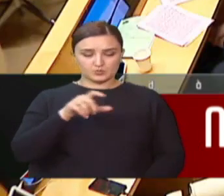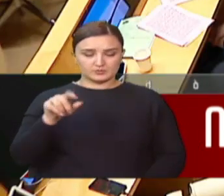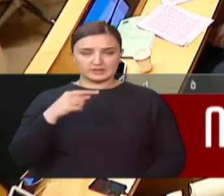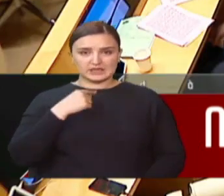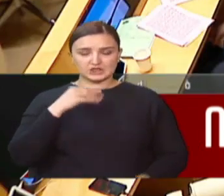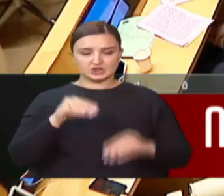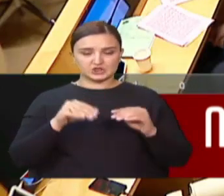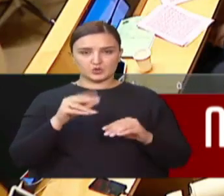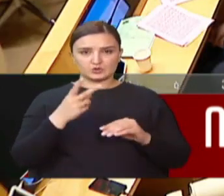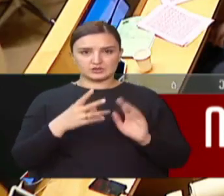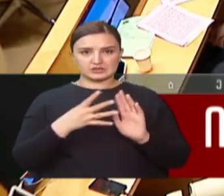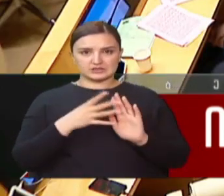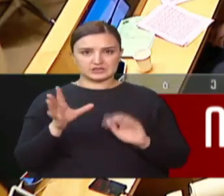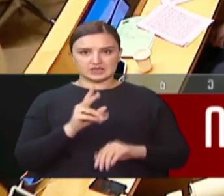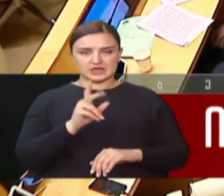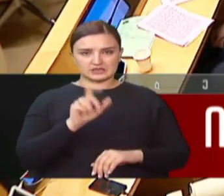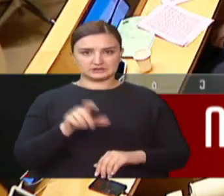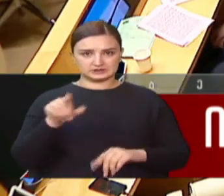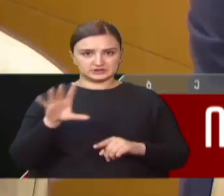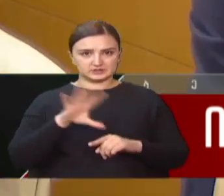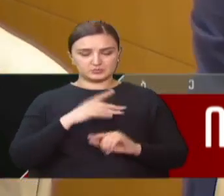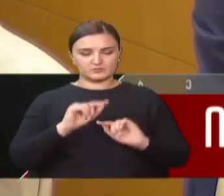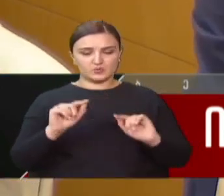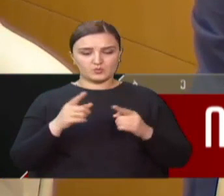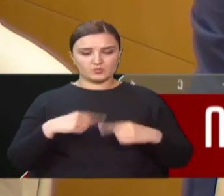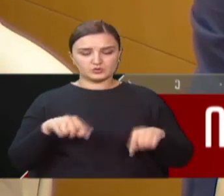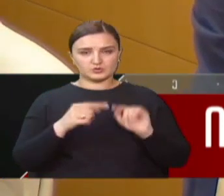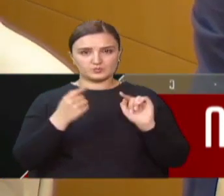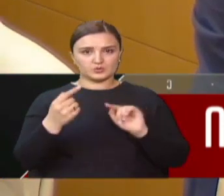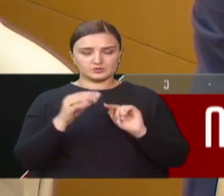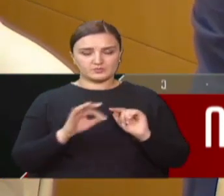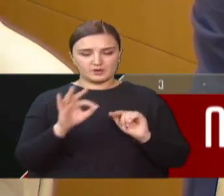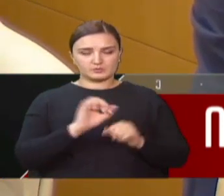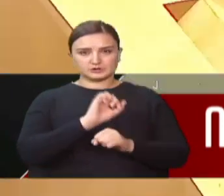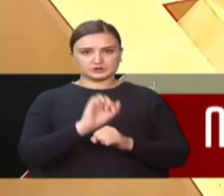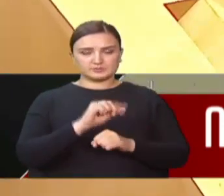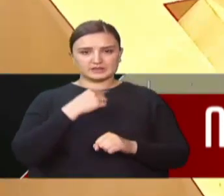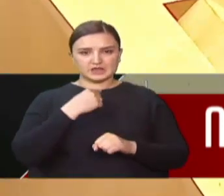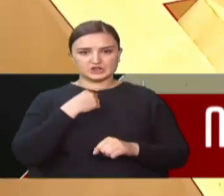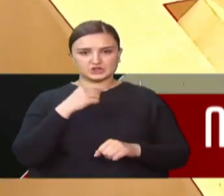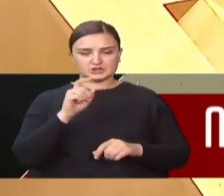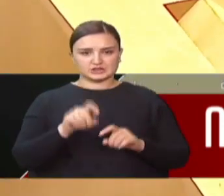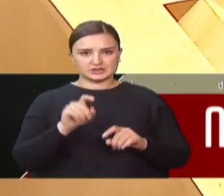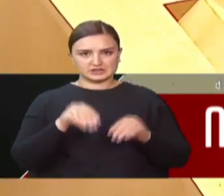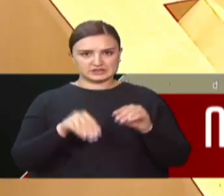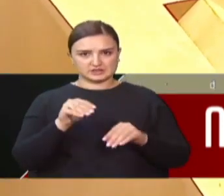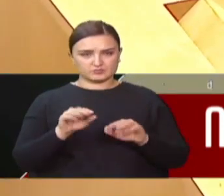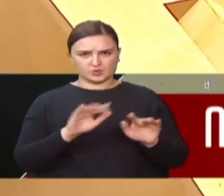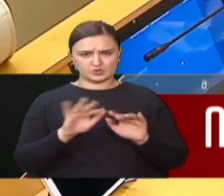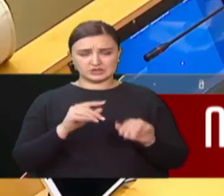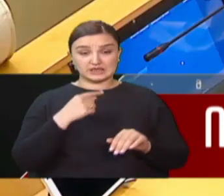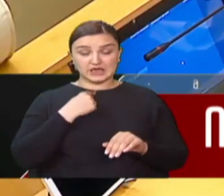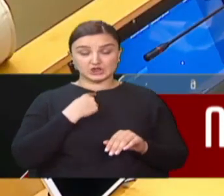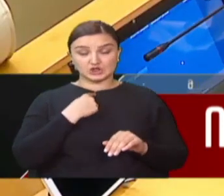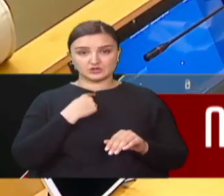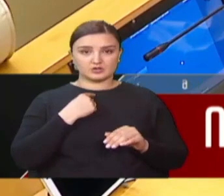kenchi 29-ve kandidats uqares opozitsiis protestis gamo sheperxda kenchisqris protsesits 10 kandidatis